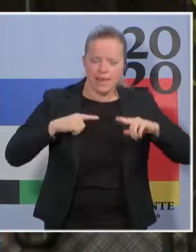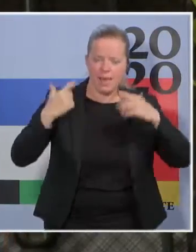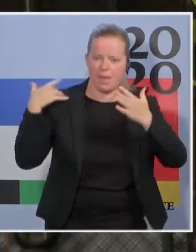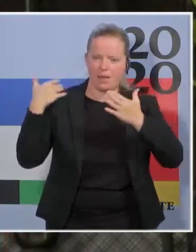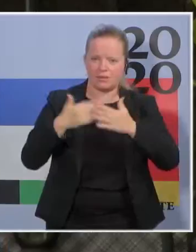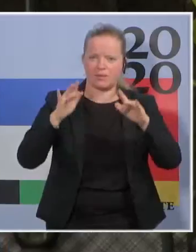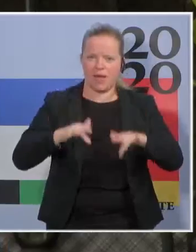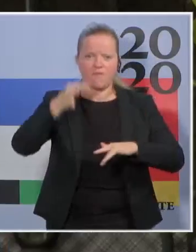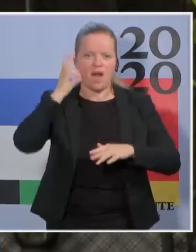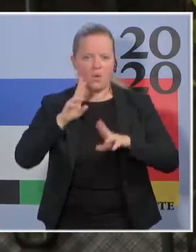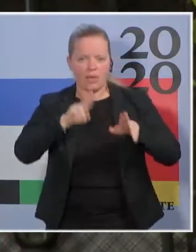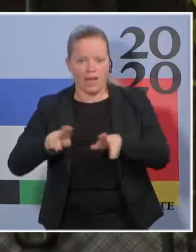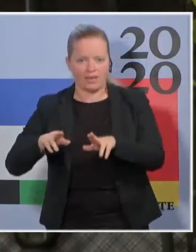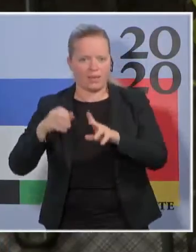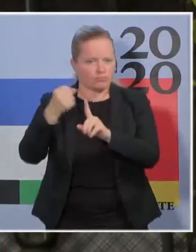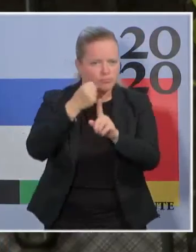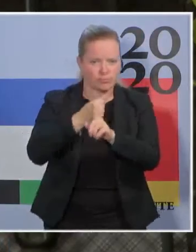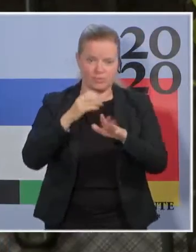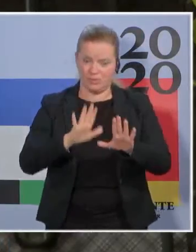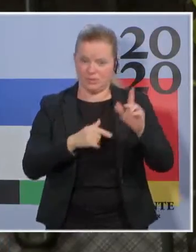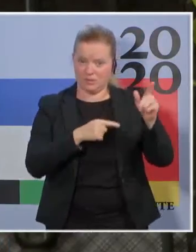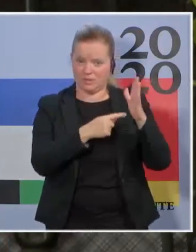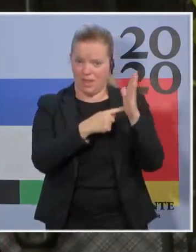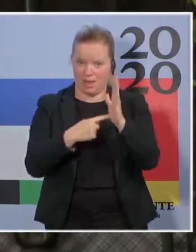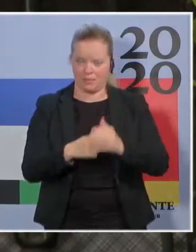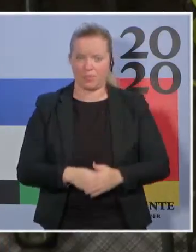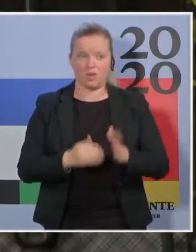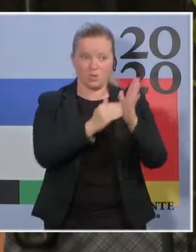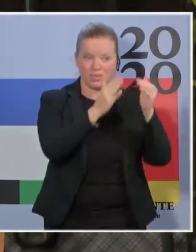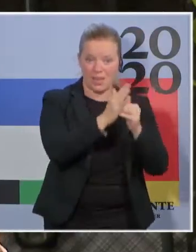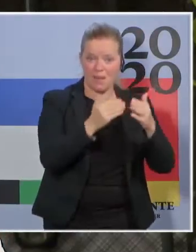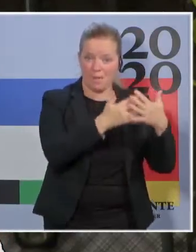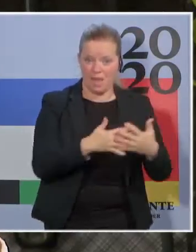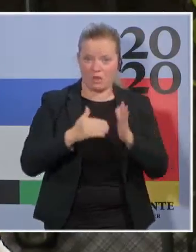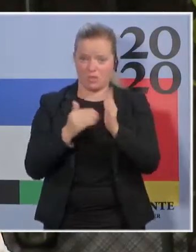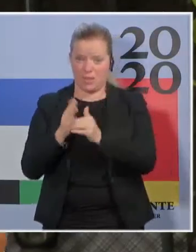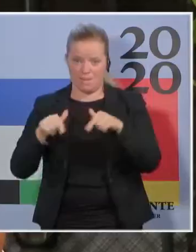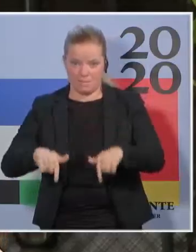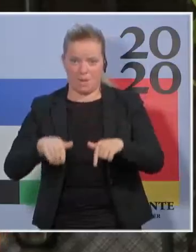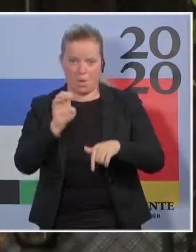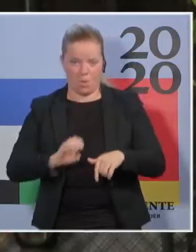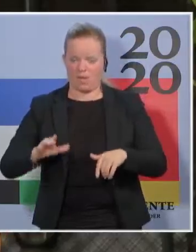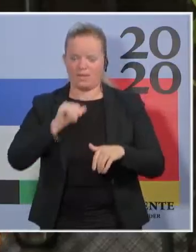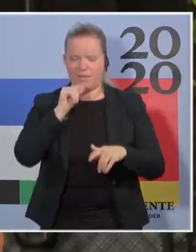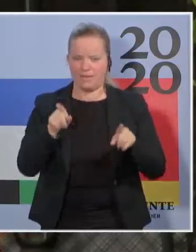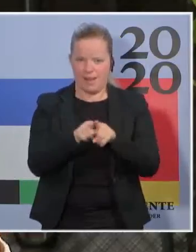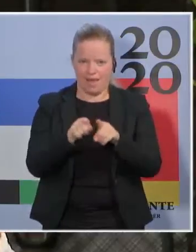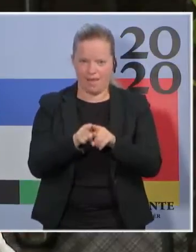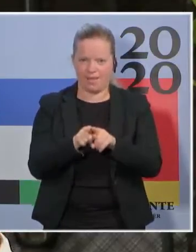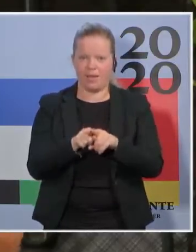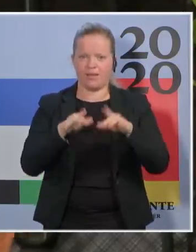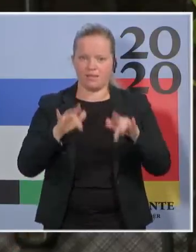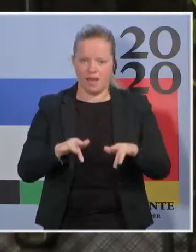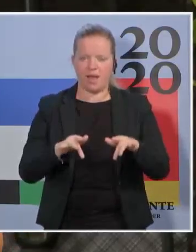gehalten. Also die Systeme sind nicht vergleichbar. Das österreichische System hat, wie gesagt, einen, wenn man will, Siegeszug